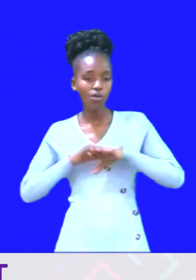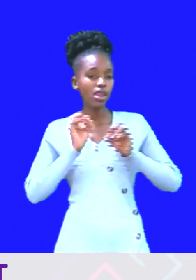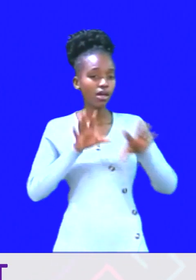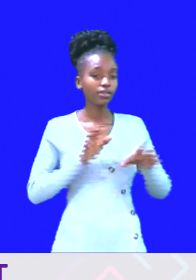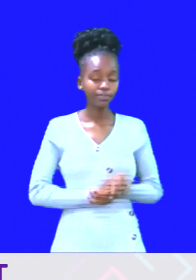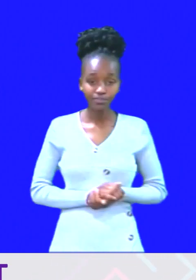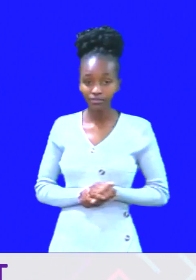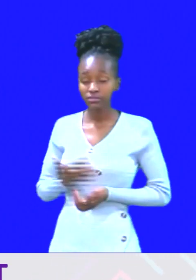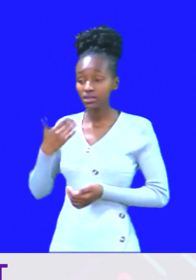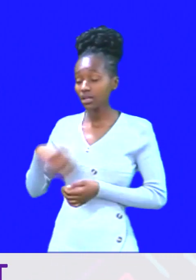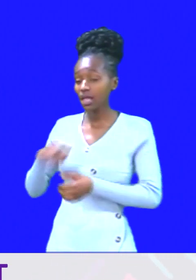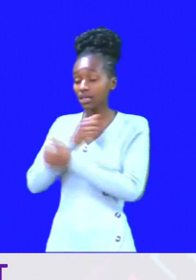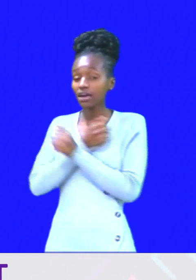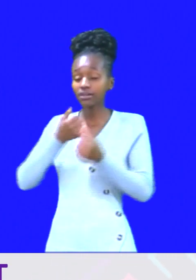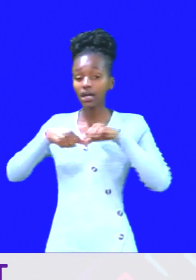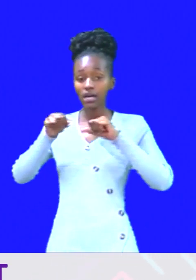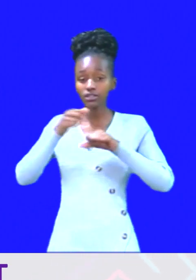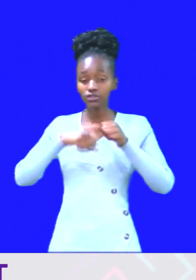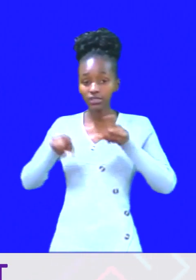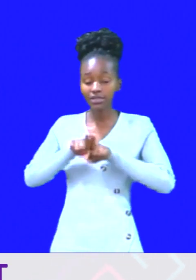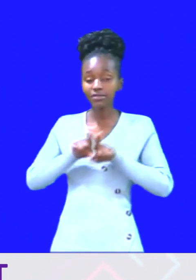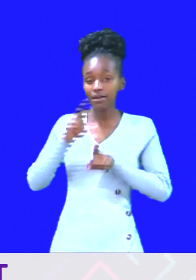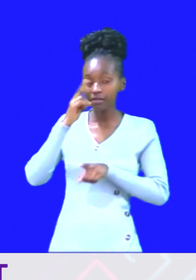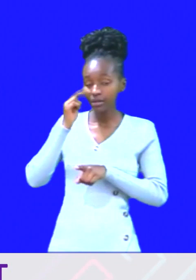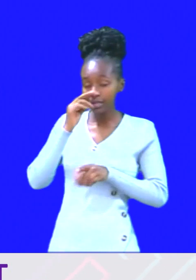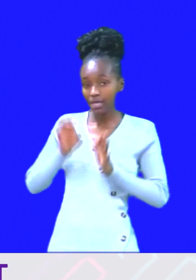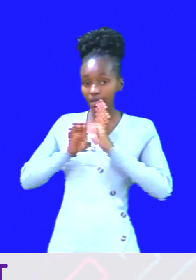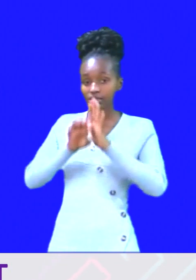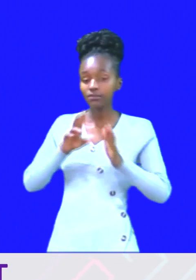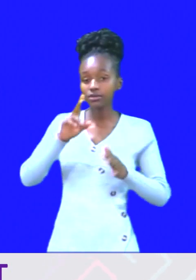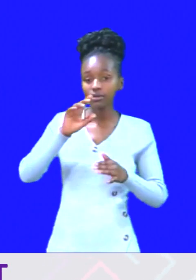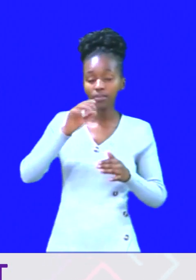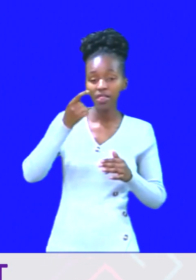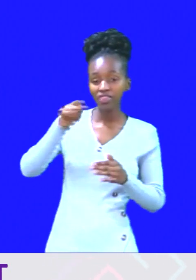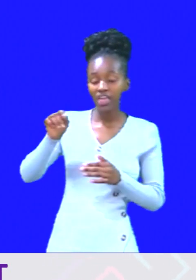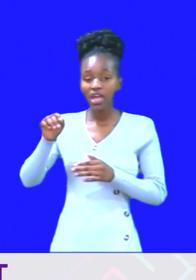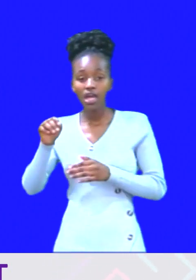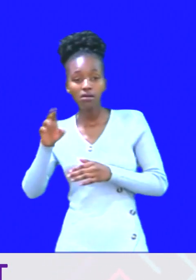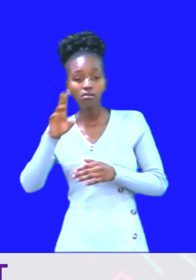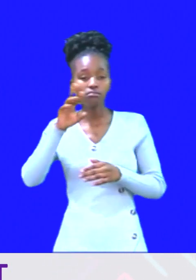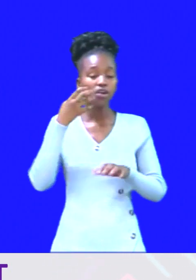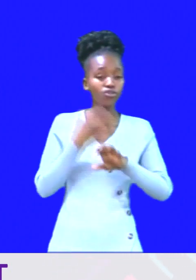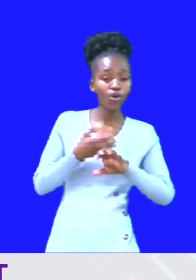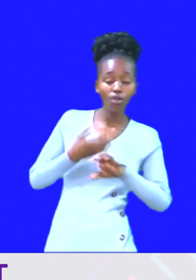napenda mostly action na mtu wa kufani kama The Rock, Wahlberg, Mark Wahlberg.